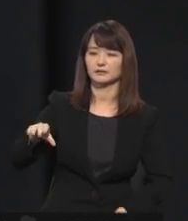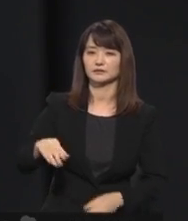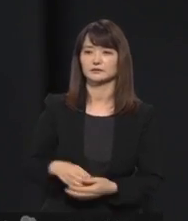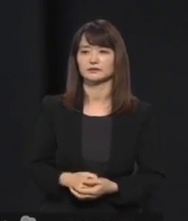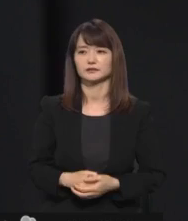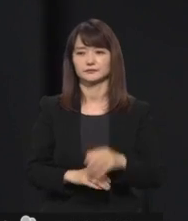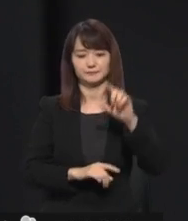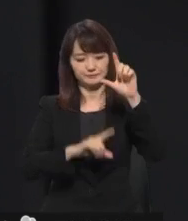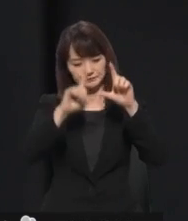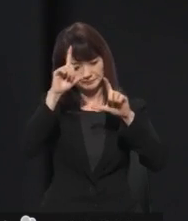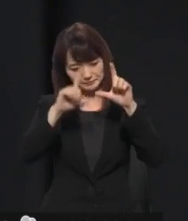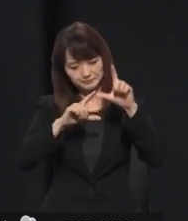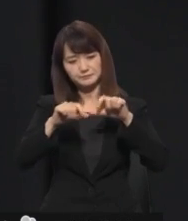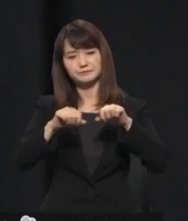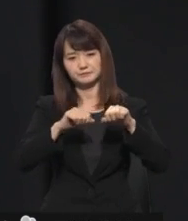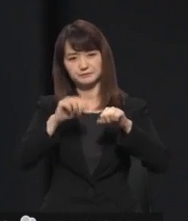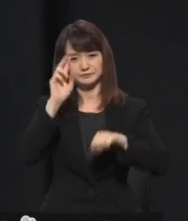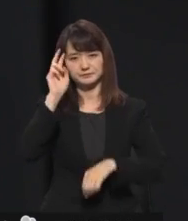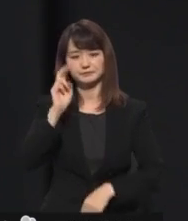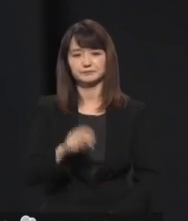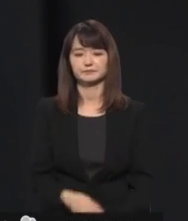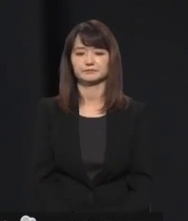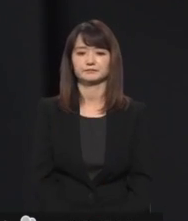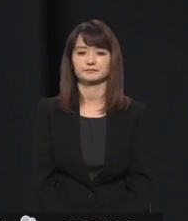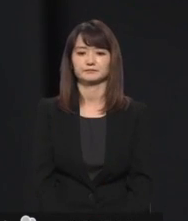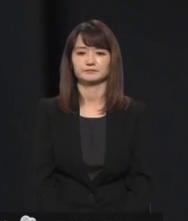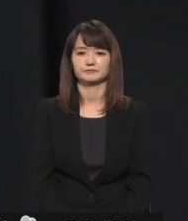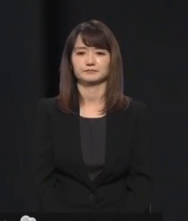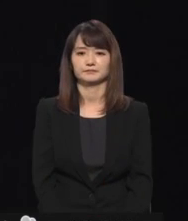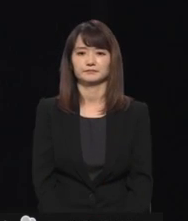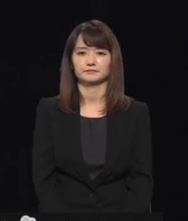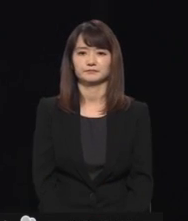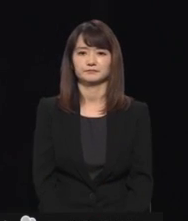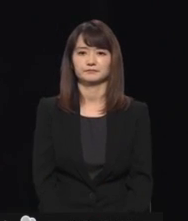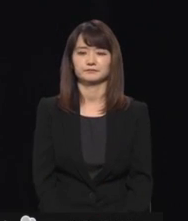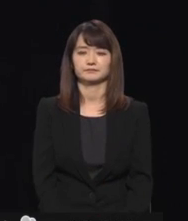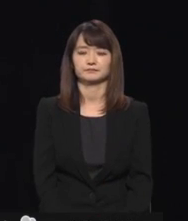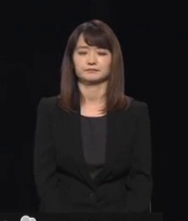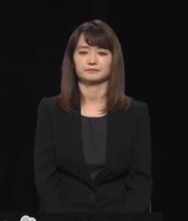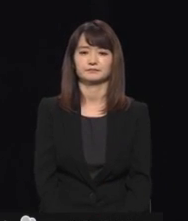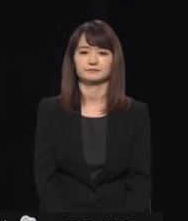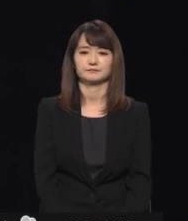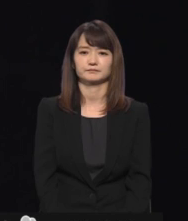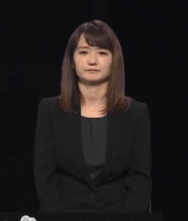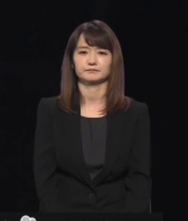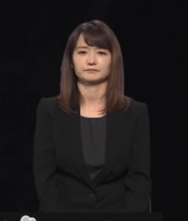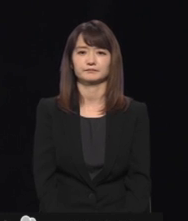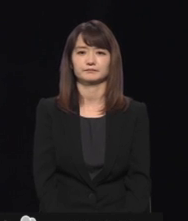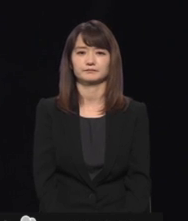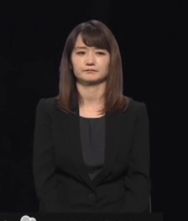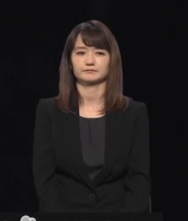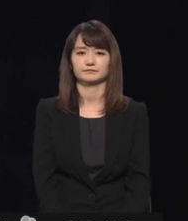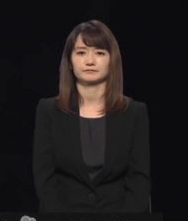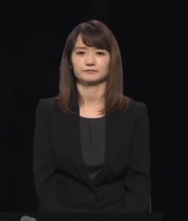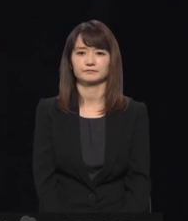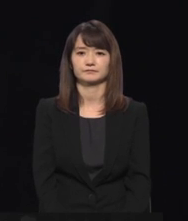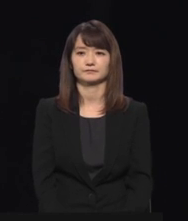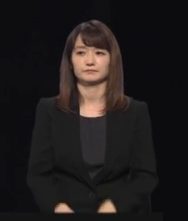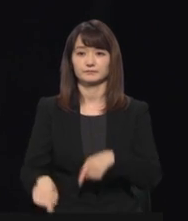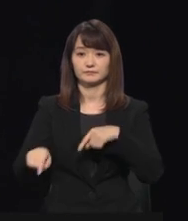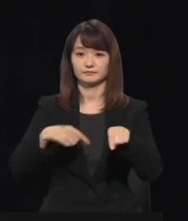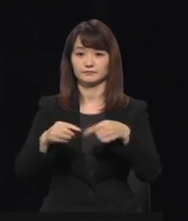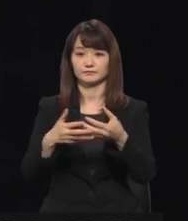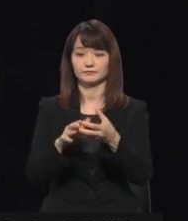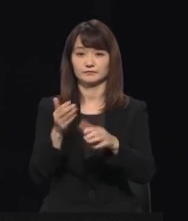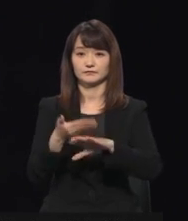자세로 나가지 않을까 싶어요 알겠습니다 일단 여기까지 듣고요 어 다음 제가 정치권에 또